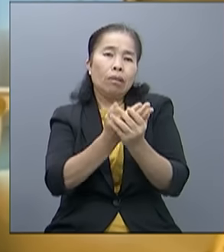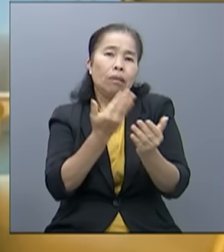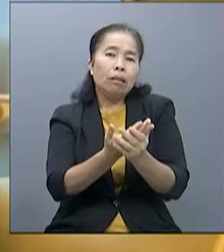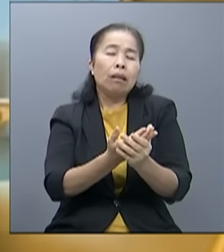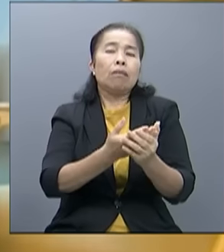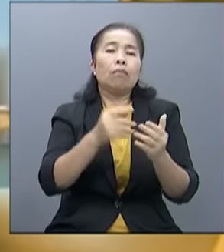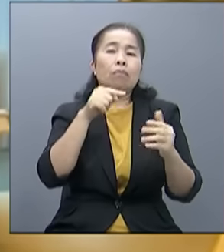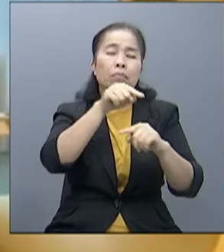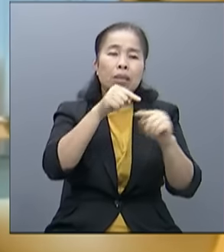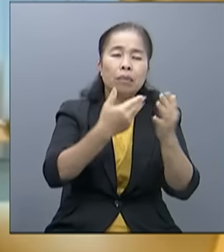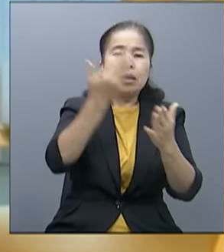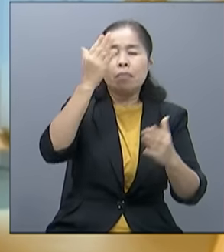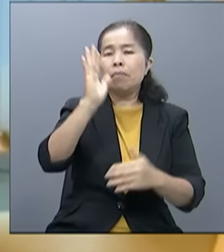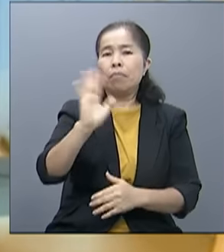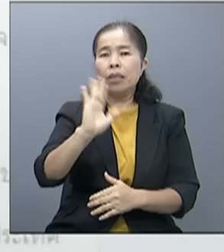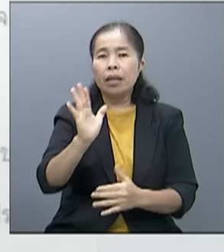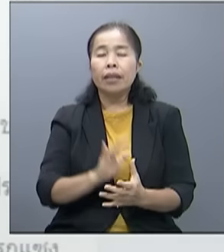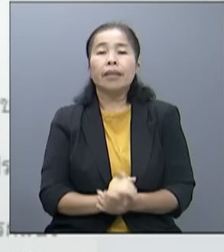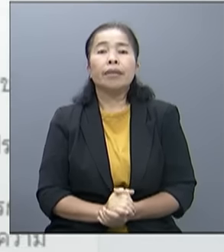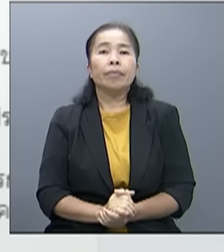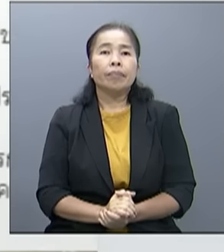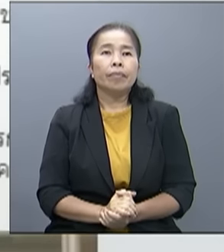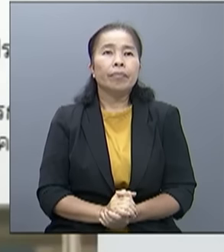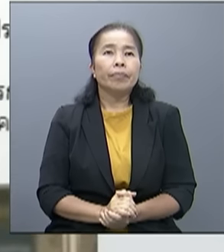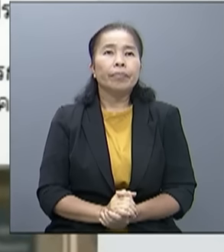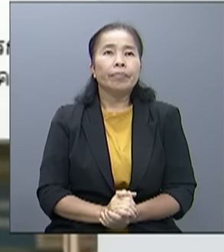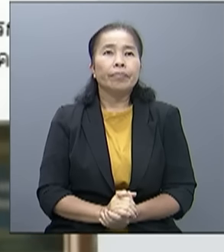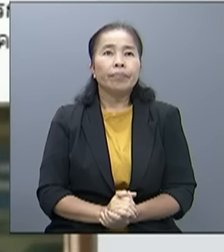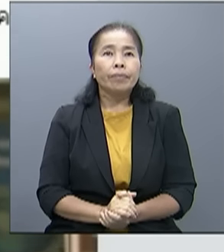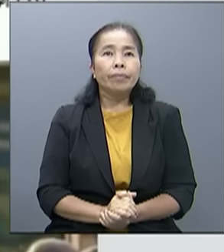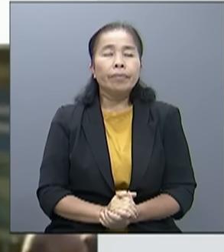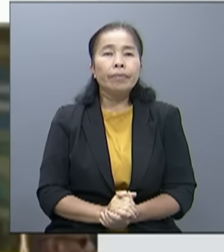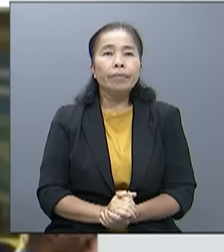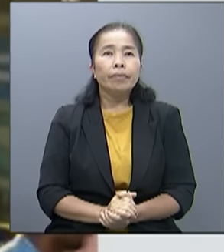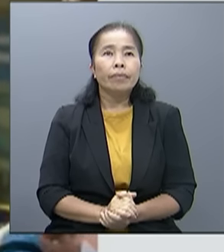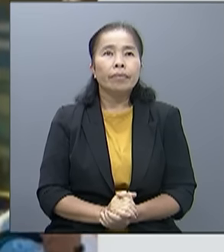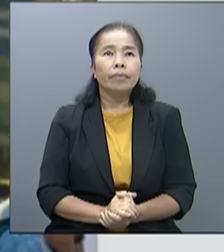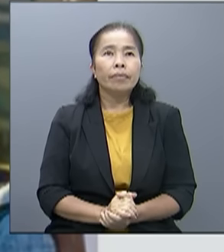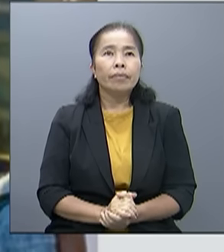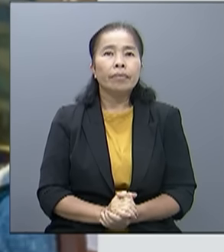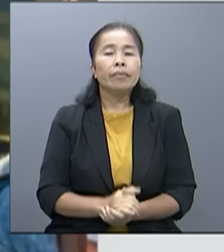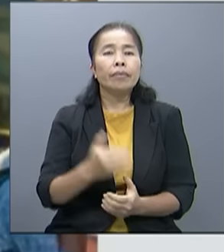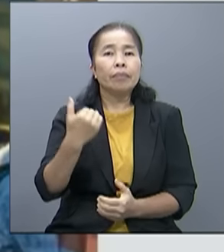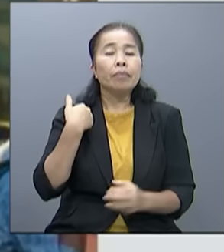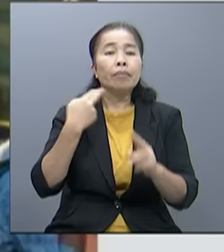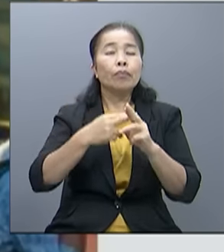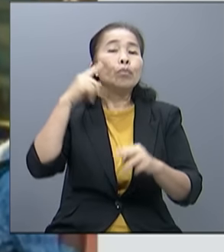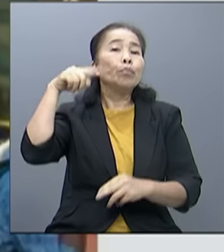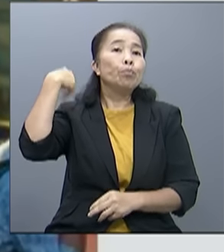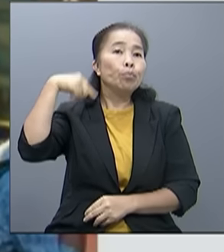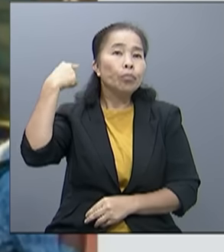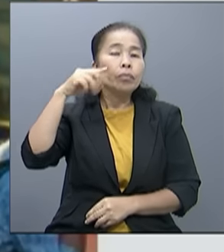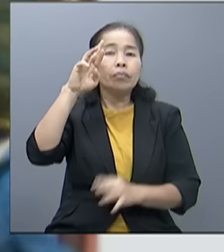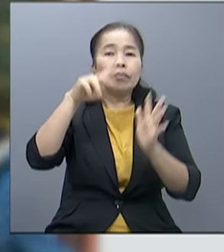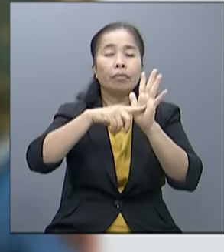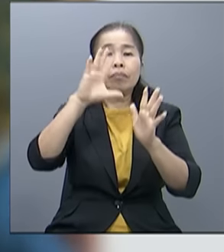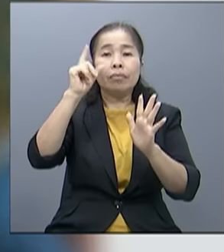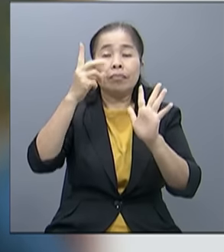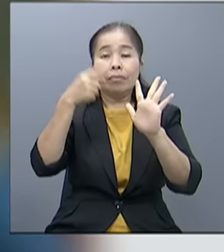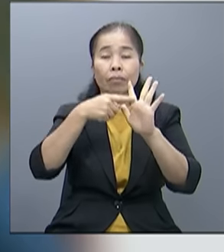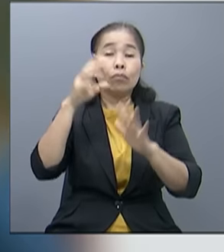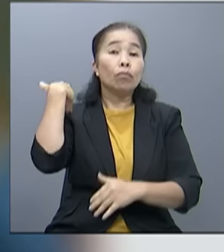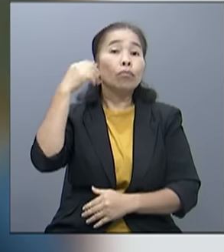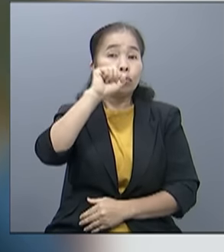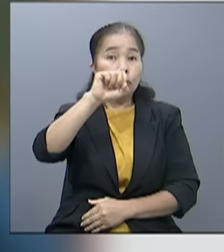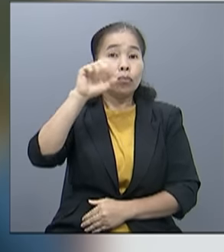สถานการณ์โลกไม่ได้ค่ะอีกคนนึงที่มีทัศนะออกมาคือคุณรัชดาธนาดิเรกค่ะเป็นอดีตส.ส